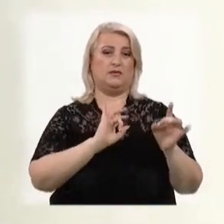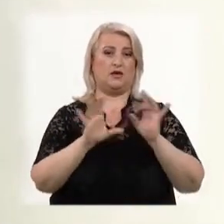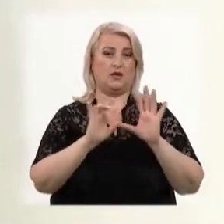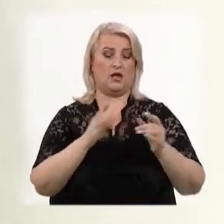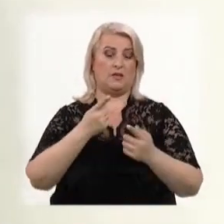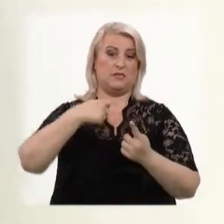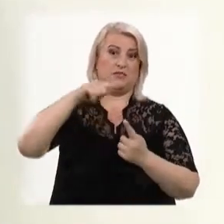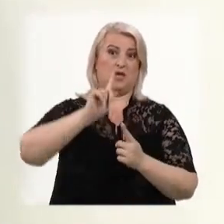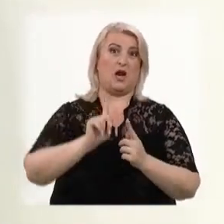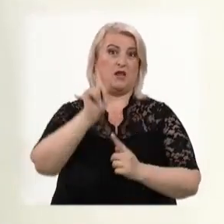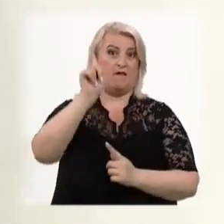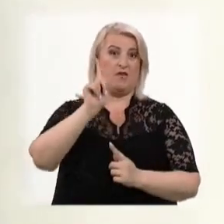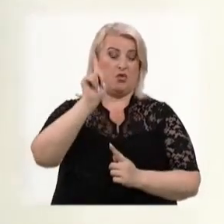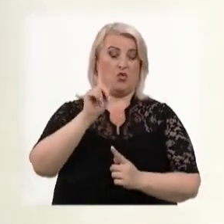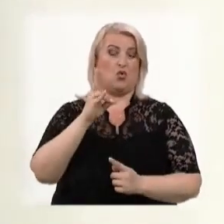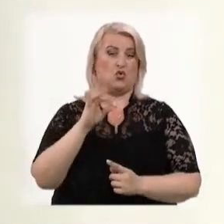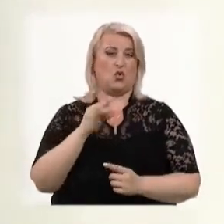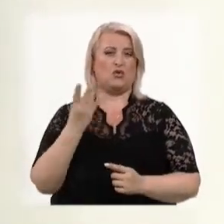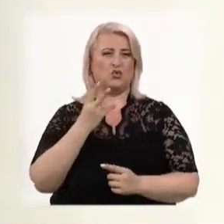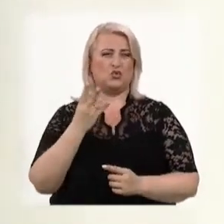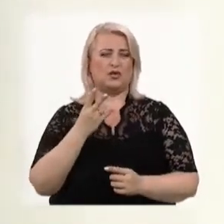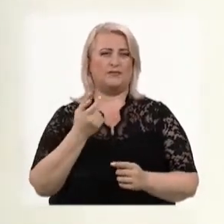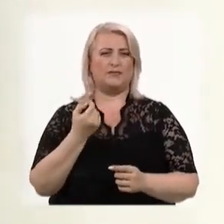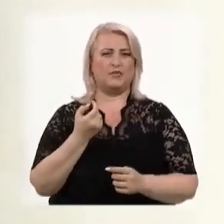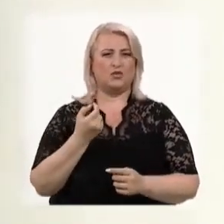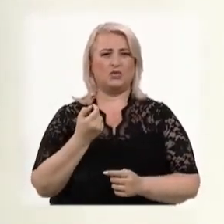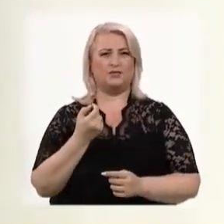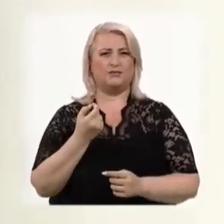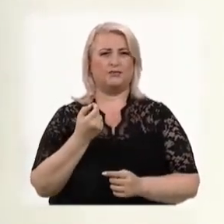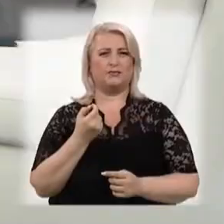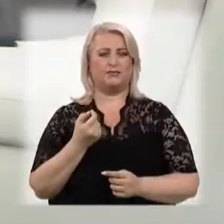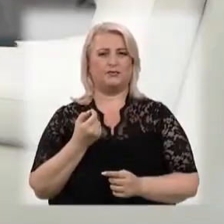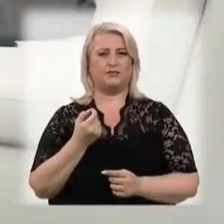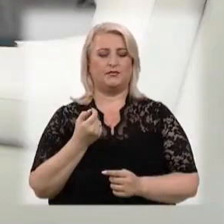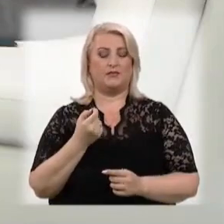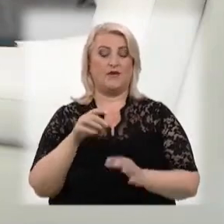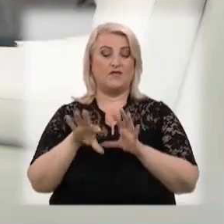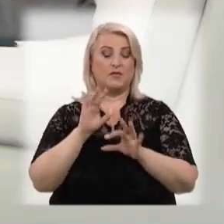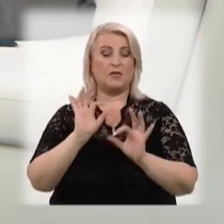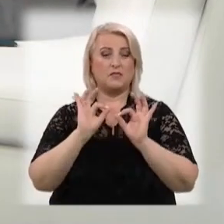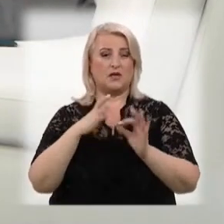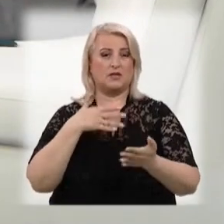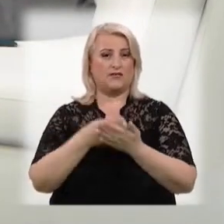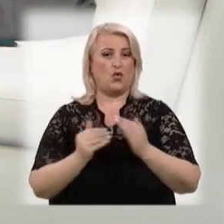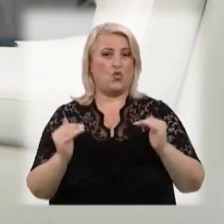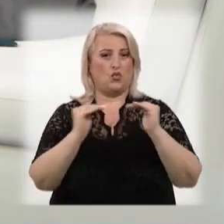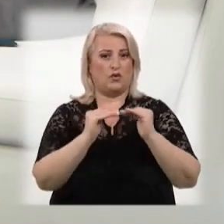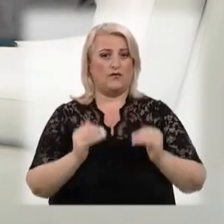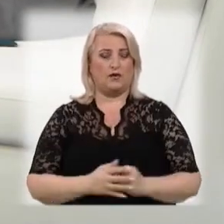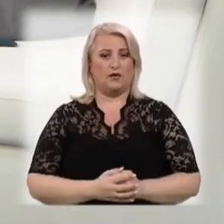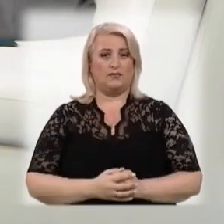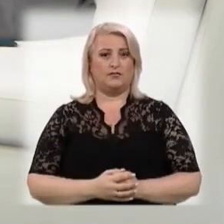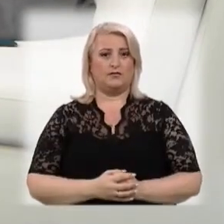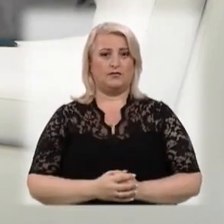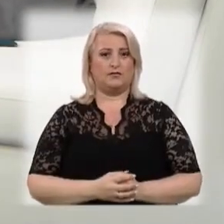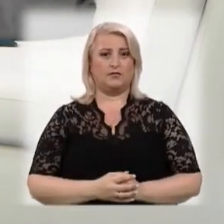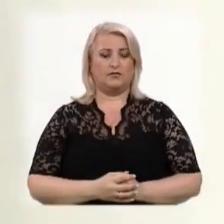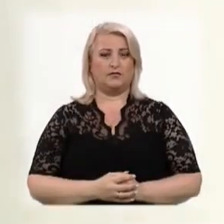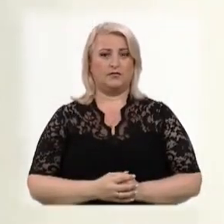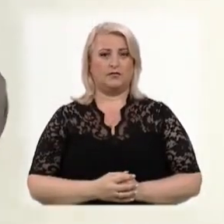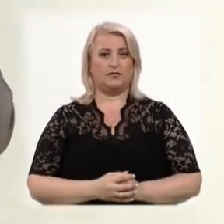dar tot și ar trebui să ne familiarizăm indiferent de se de nivel roiul return of investment întoarce legalității